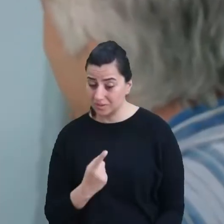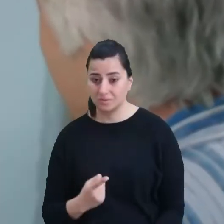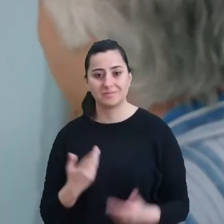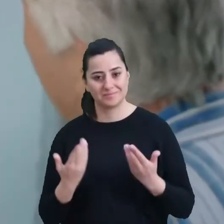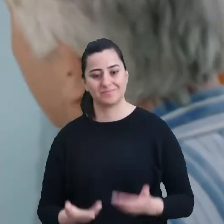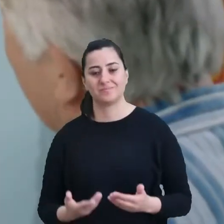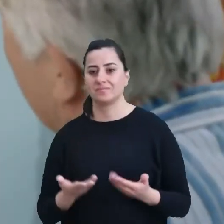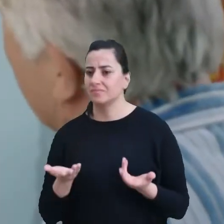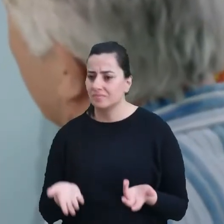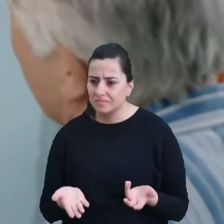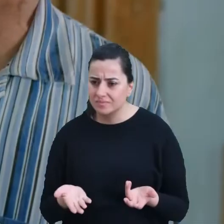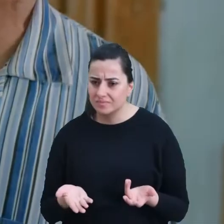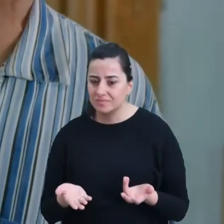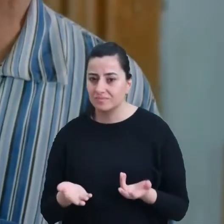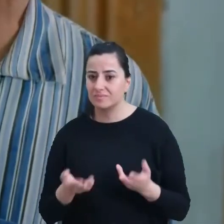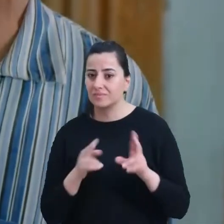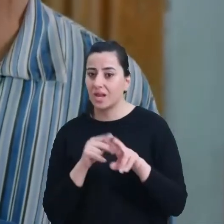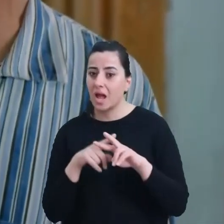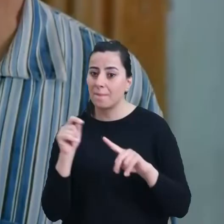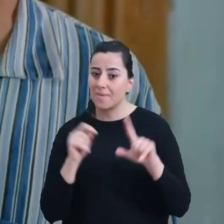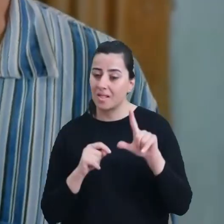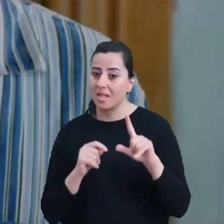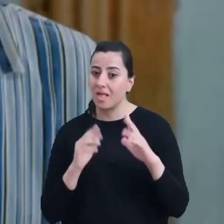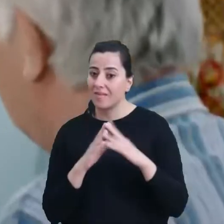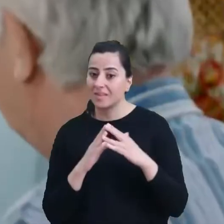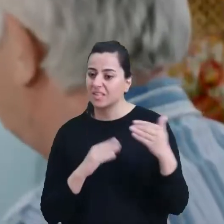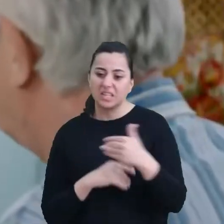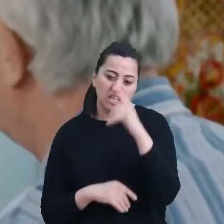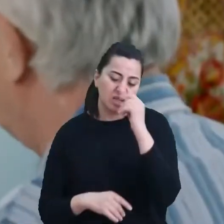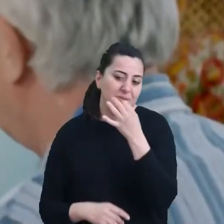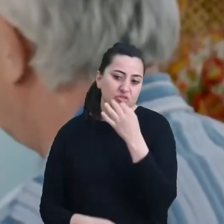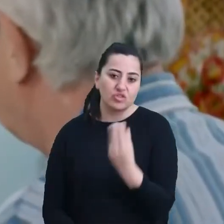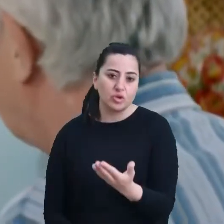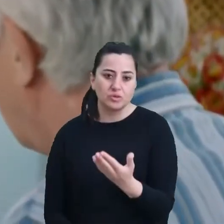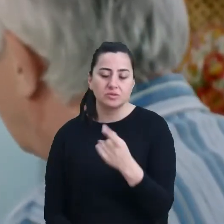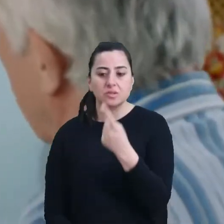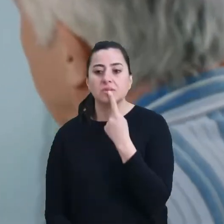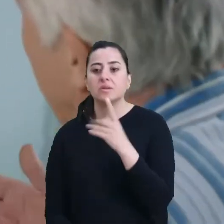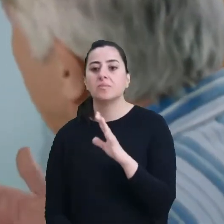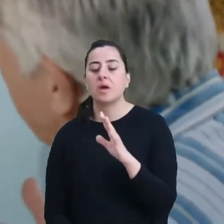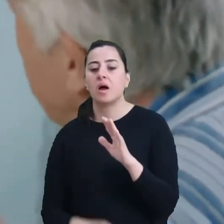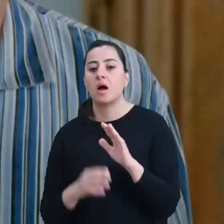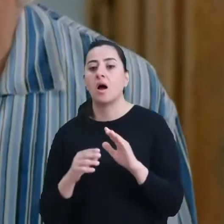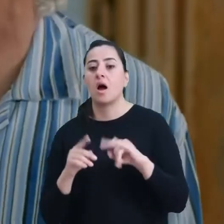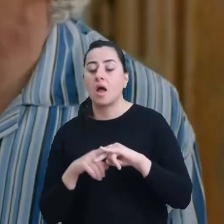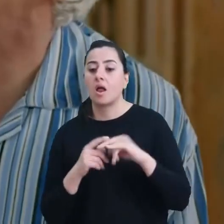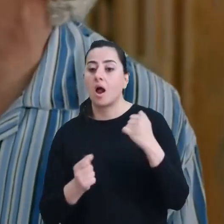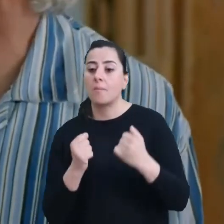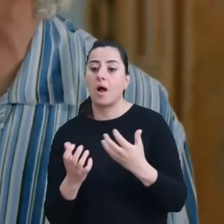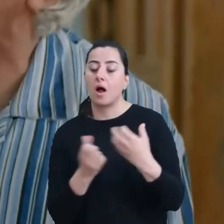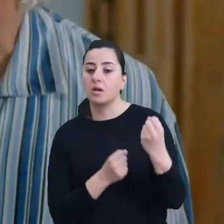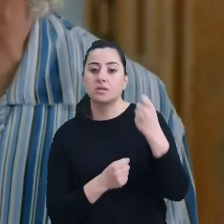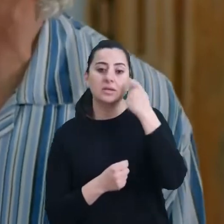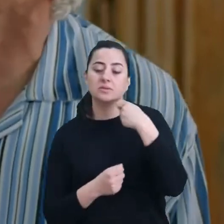He. İyi de Kamil'in evine seni sokan kim? Hı? Sen demedin Hayati arabayı alıp beni el